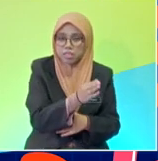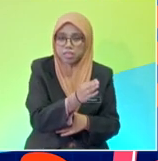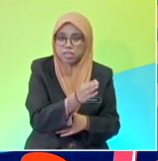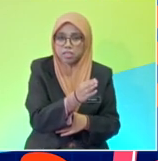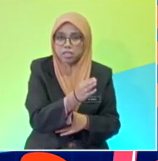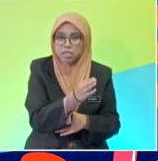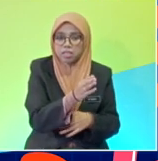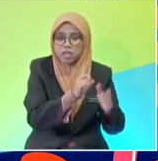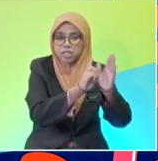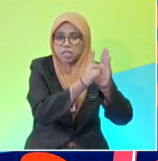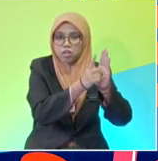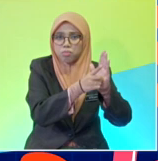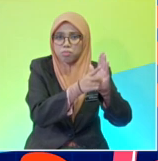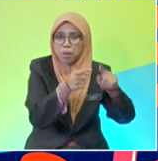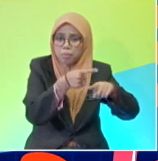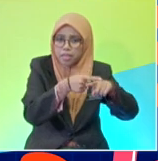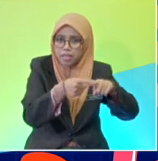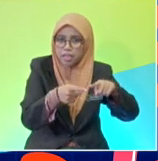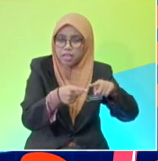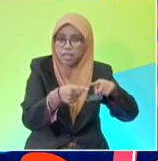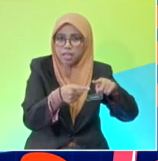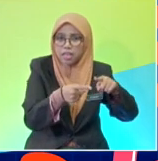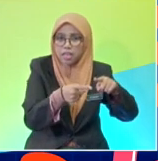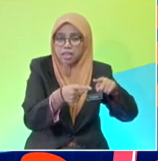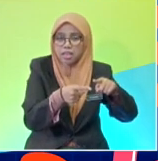pukul 12 lah kan? Okey, betul.